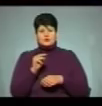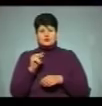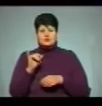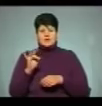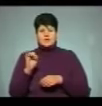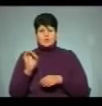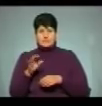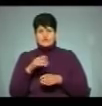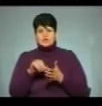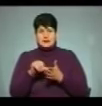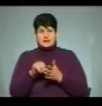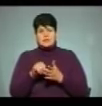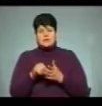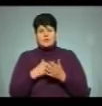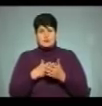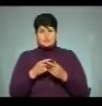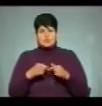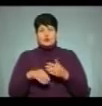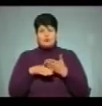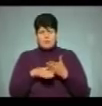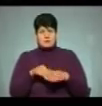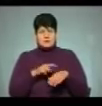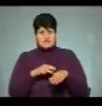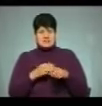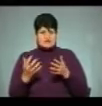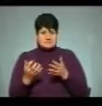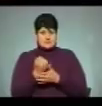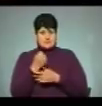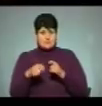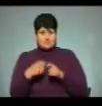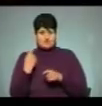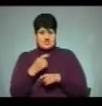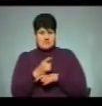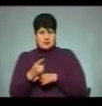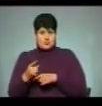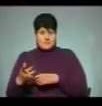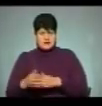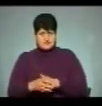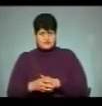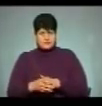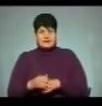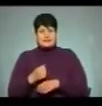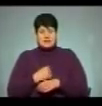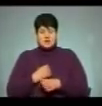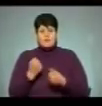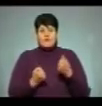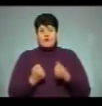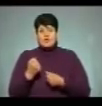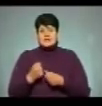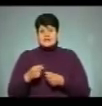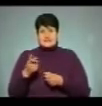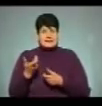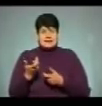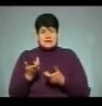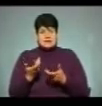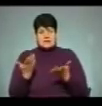їхньої громадської організації допомагають поліції виявити порушників паркування. На жаль, водії, які йдуть